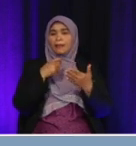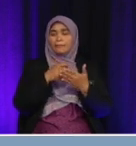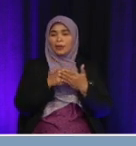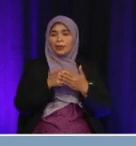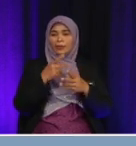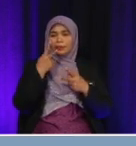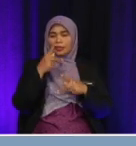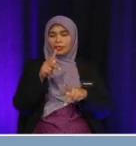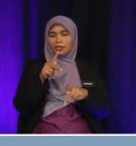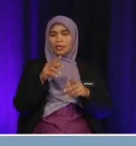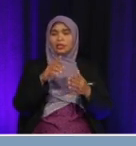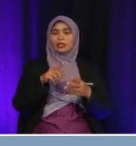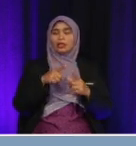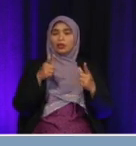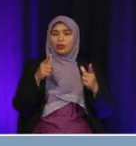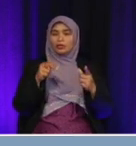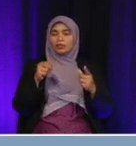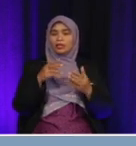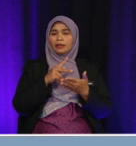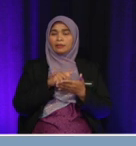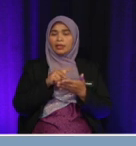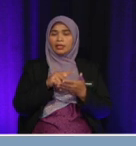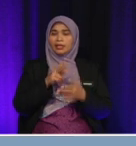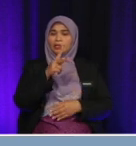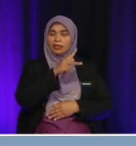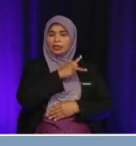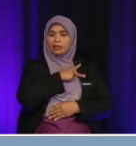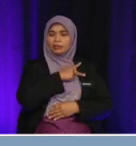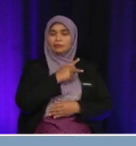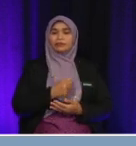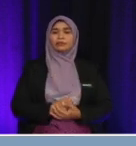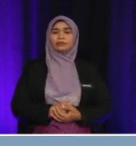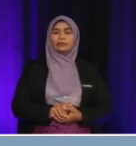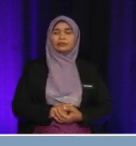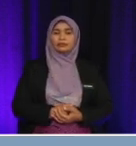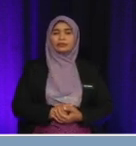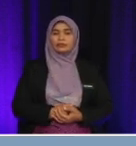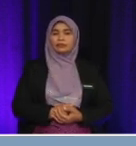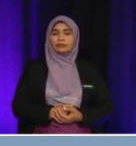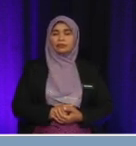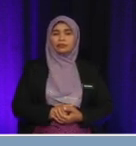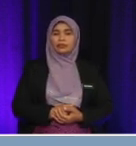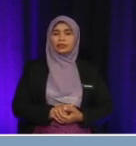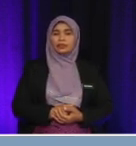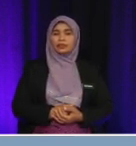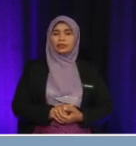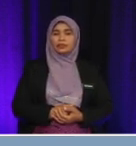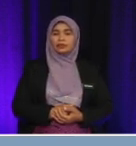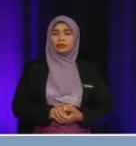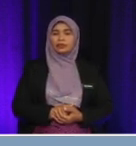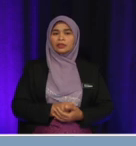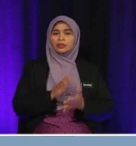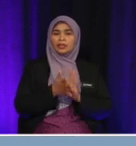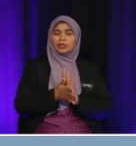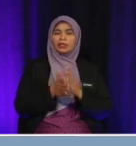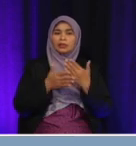ya keluasan bilangan khalifah Cuba tengok bilangan khalifah 14 37 37 jadi